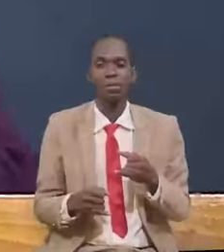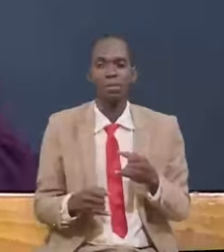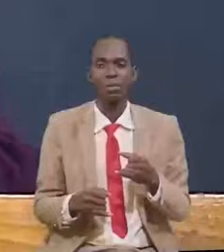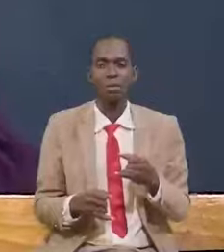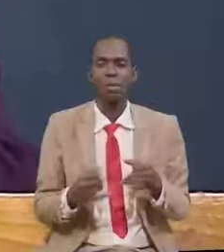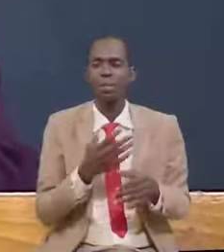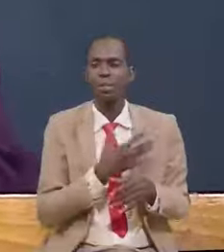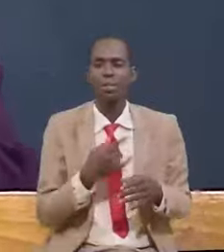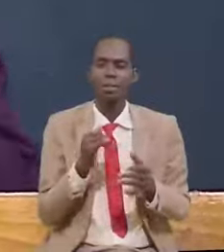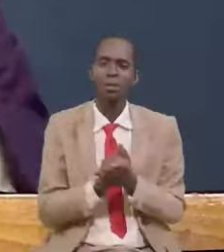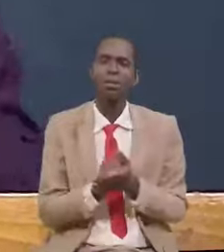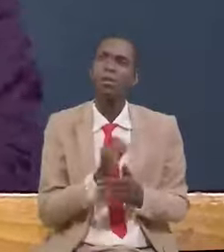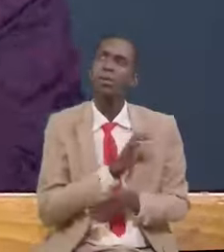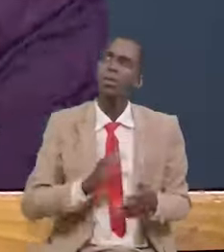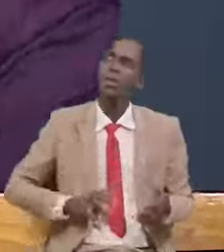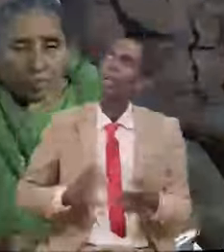et il dit, Christ, viens.